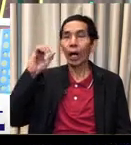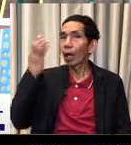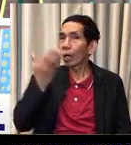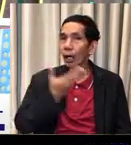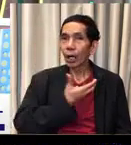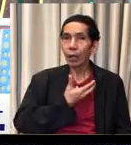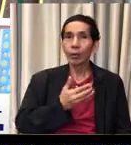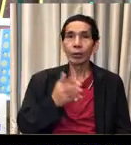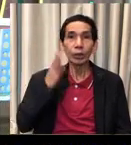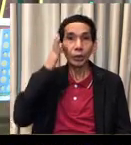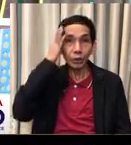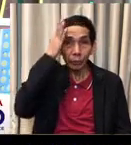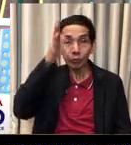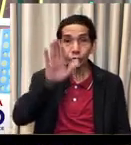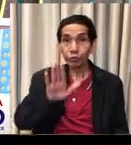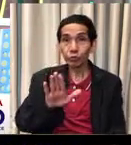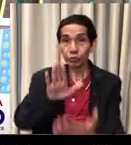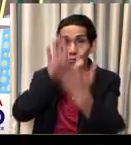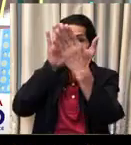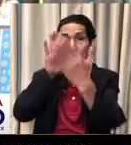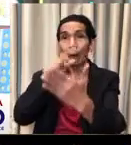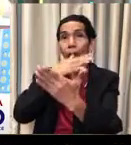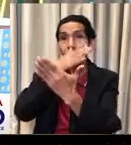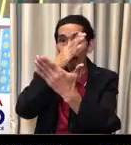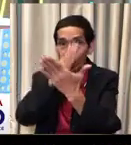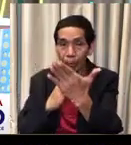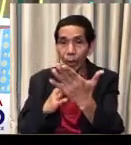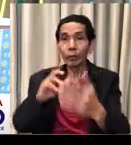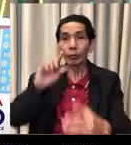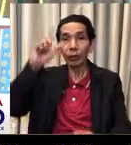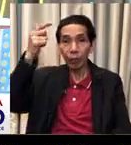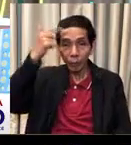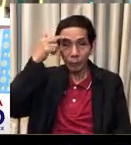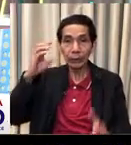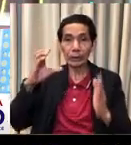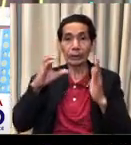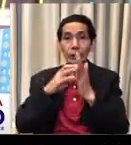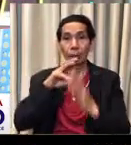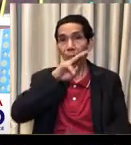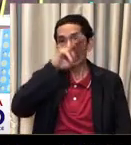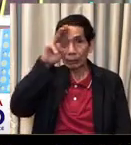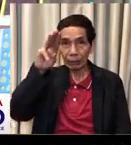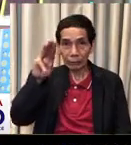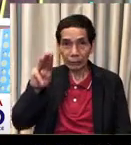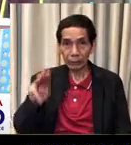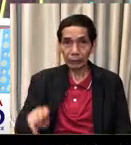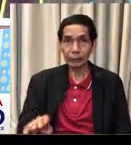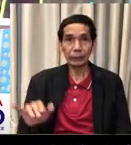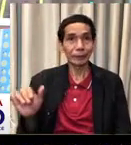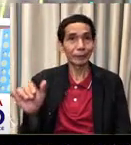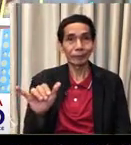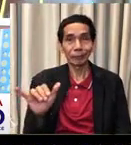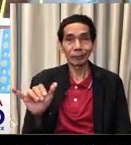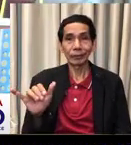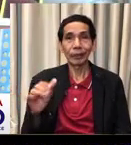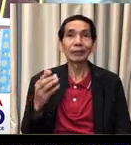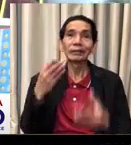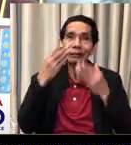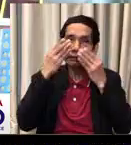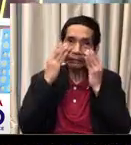pong inaharap sa inyo ngayon ay bahagi ng pamahalaang lungsod ng Maynila pa rin. Sad to